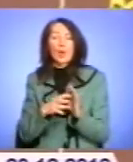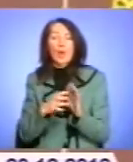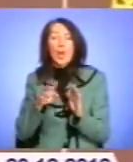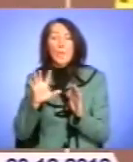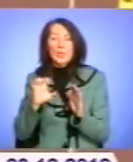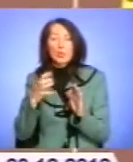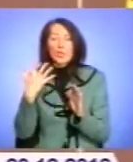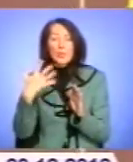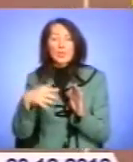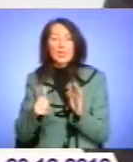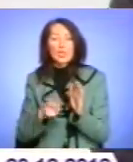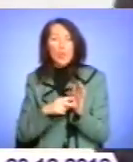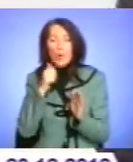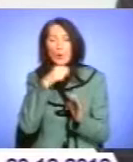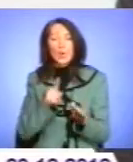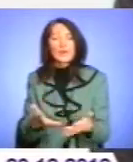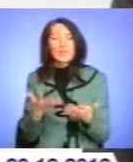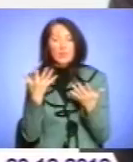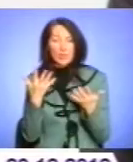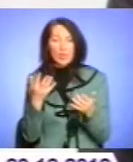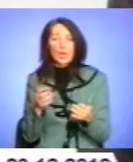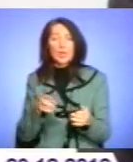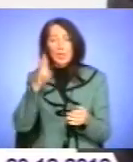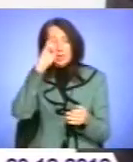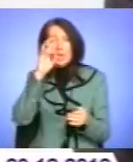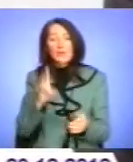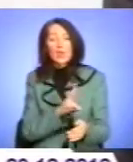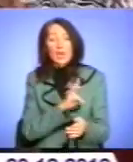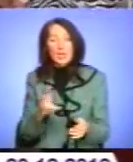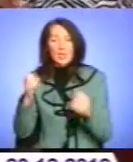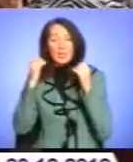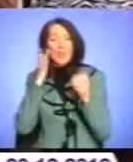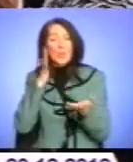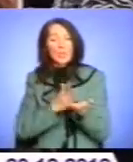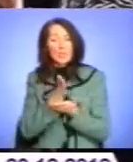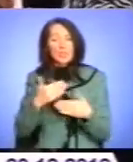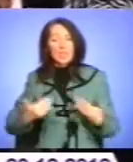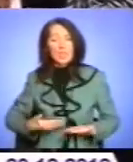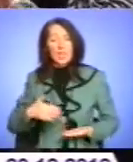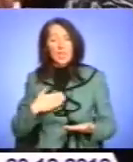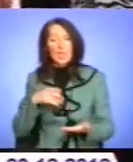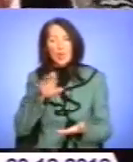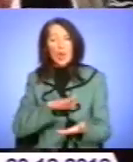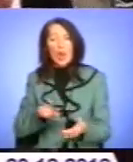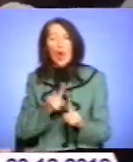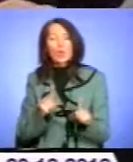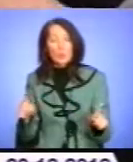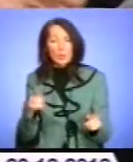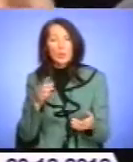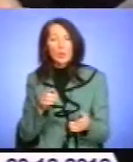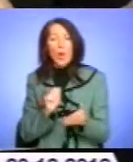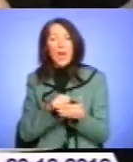висвітлюють соціально-економічне, громадсько-політичне, культурно-релігійне життя нашого краю. Особливістю обласного держархіву є те, що це чи